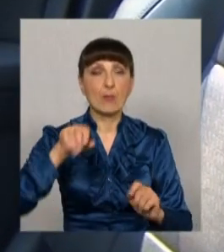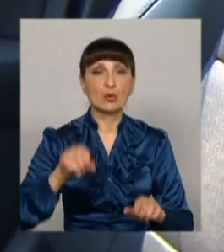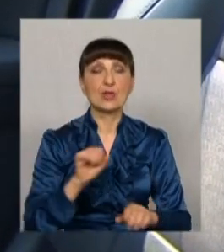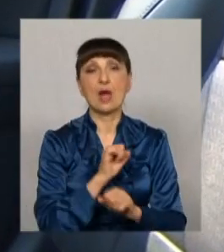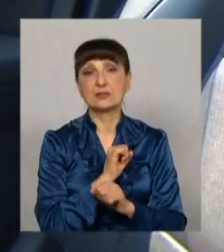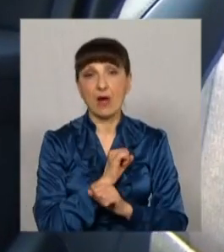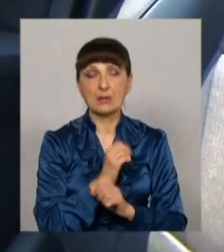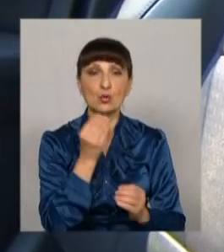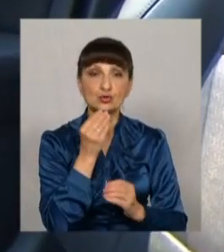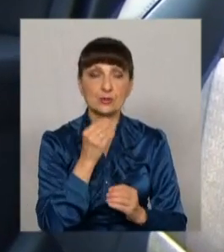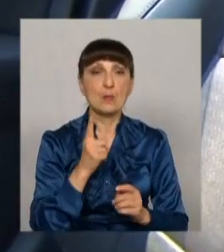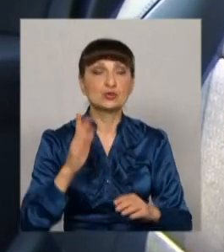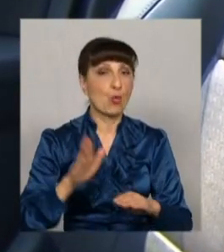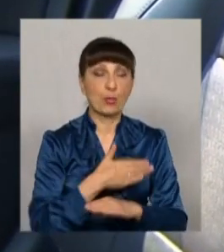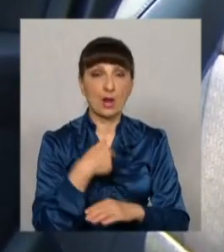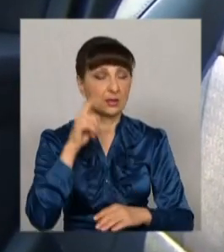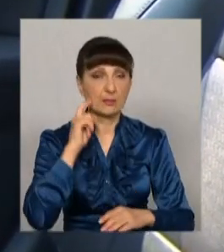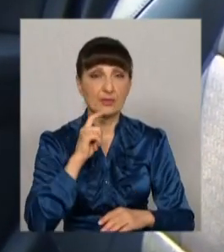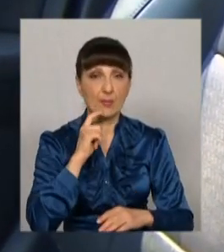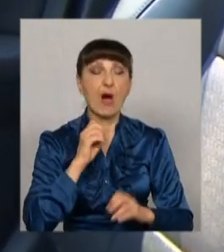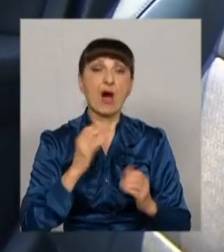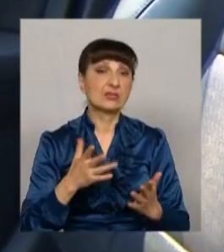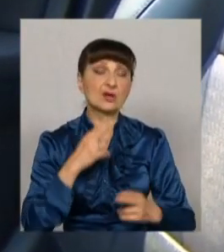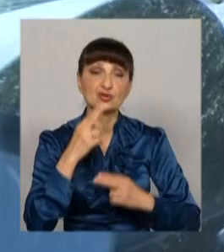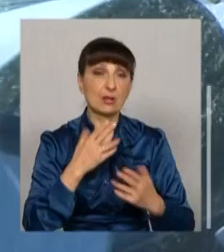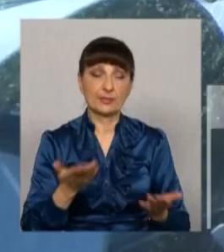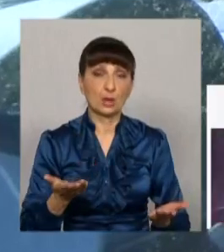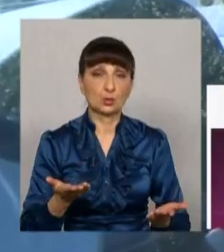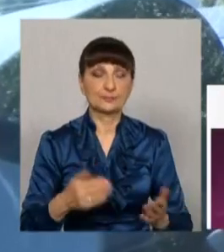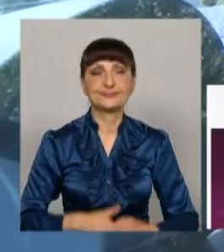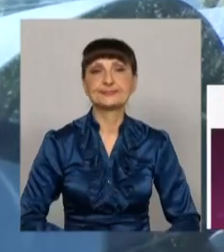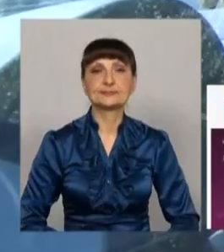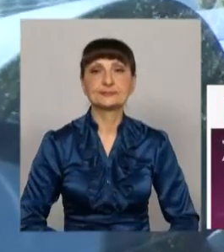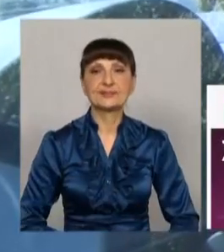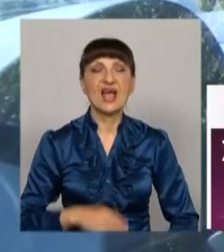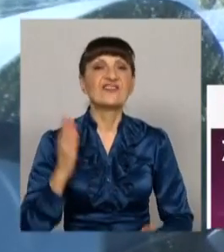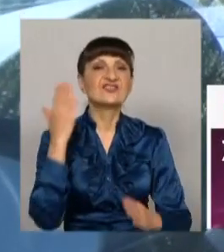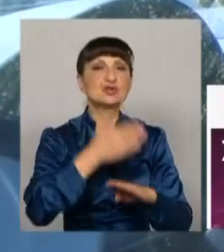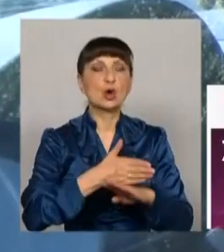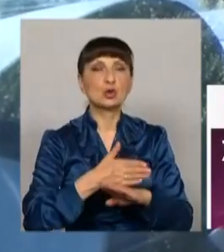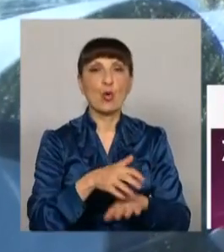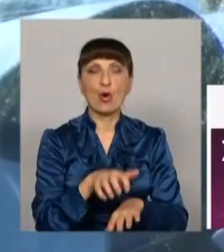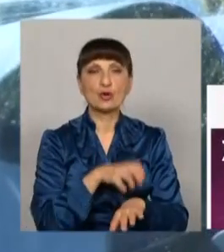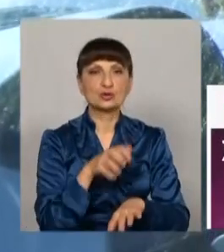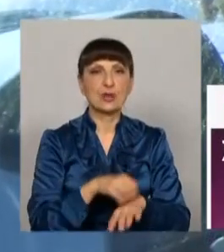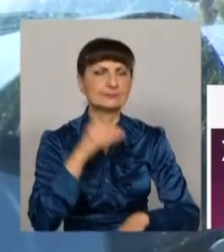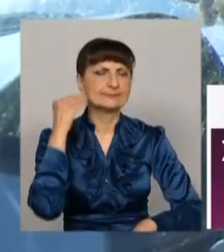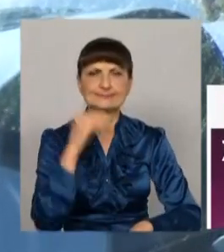я не знаю, почему их убрали. А так, никаких претензий, все отлично. В сторону Кокштау идеально